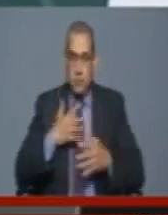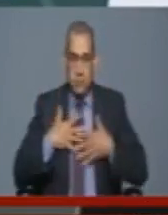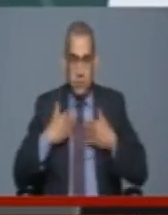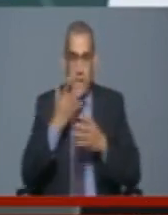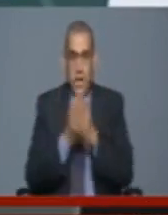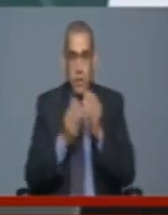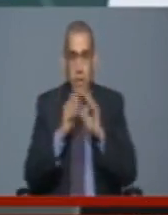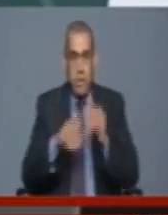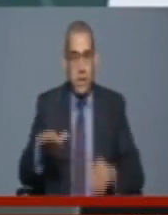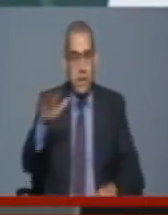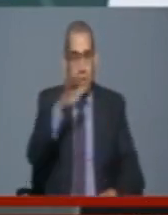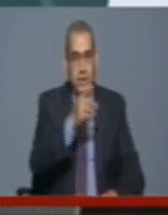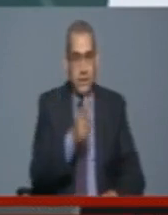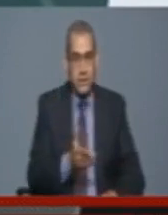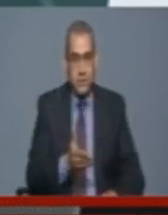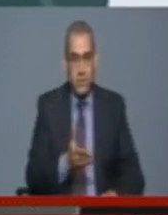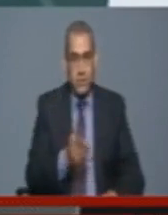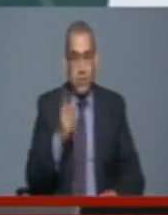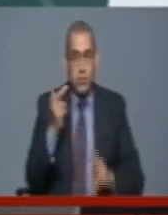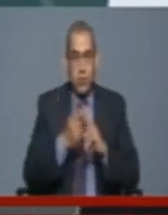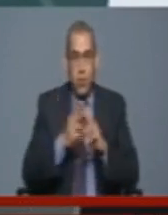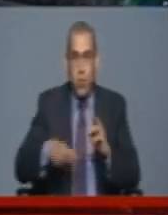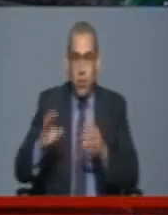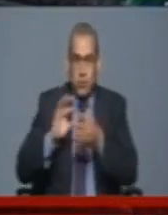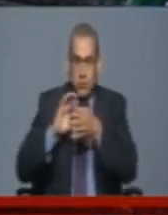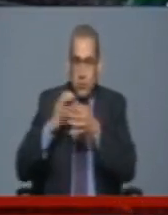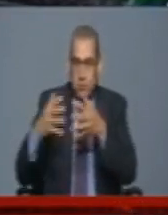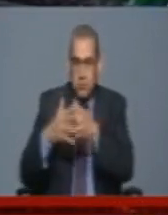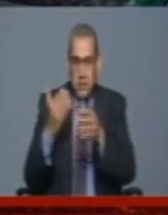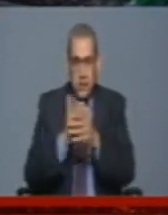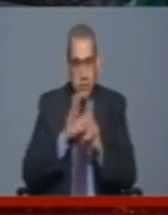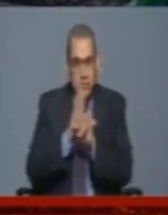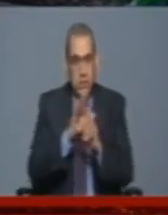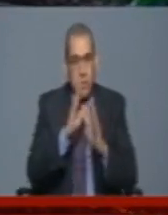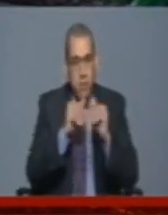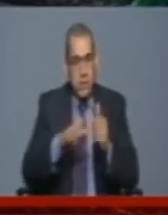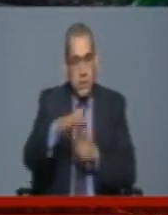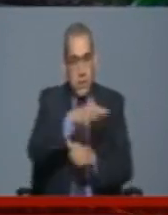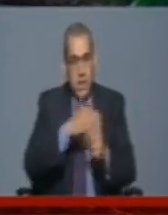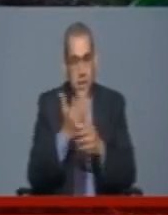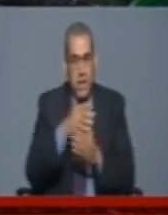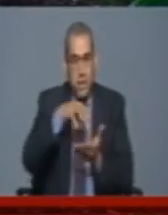مصر الذين اجتمعوا من أجل الوطن والقضية.